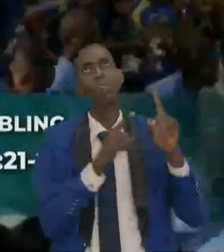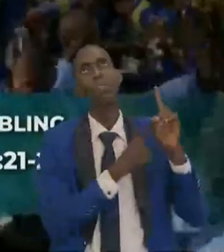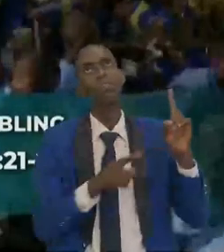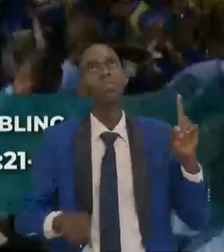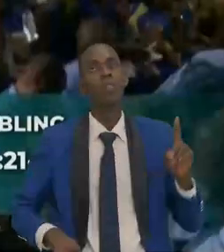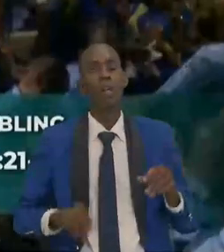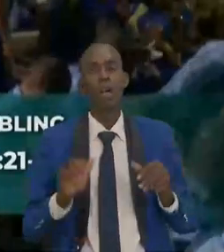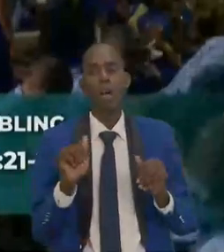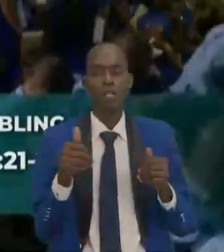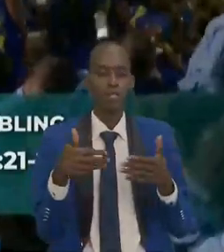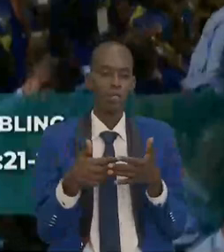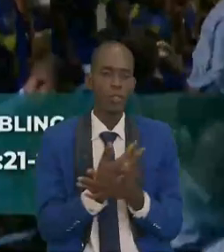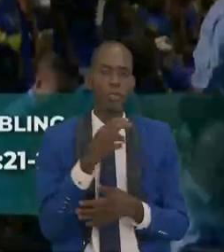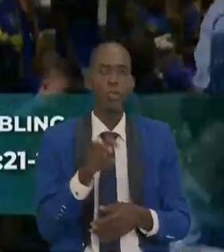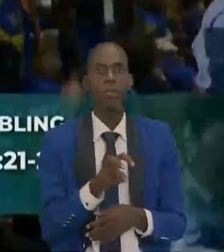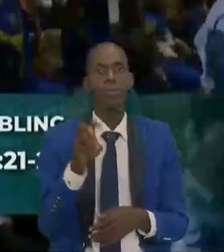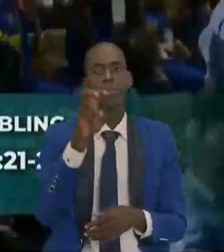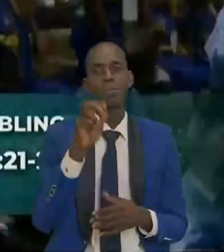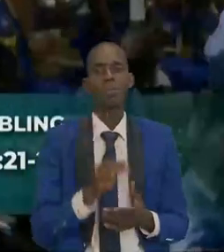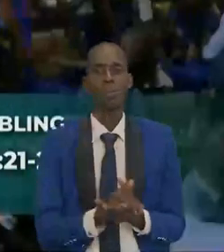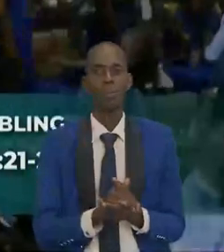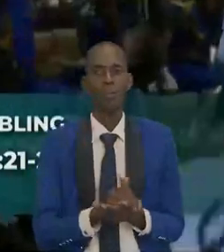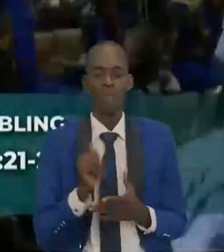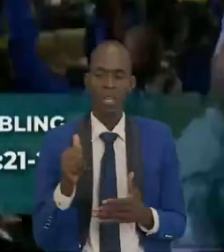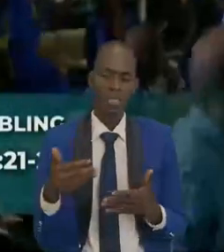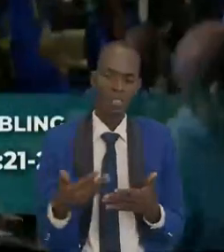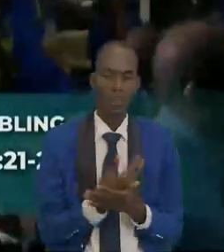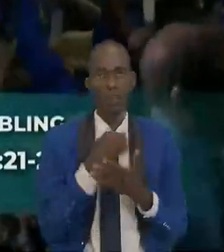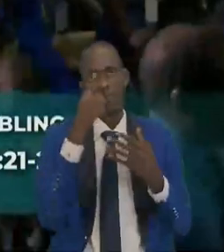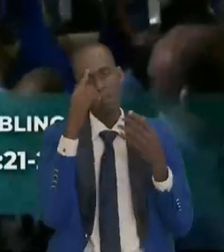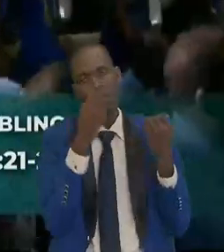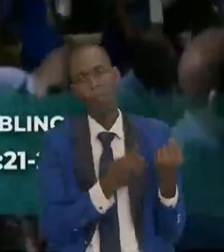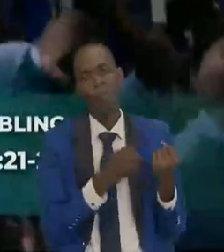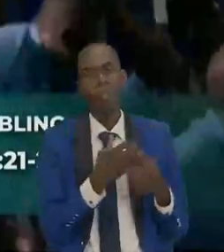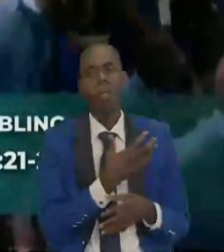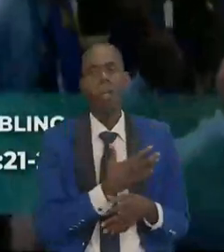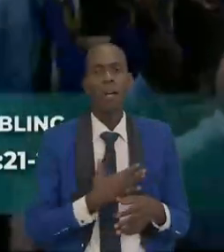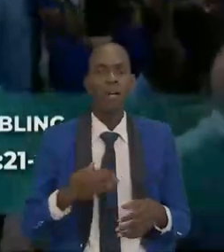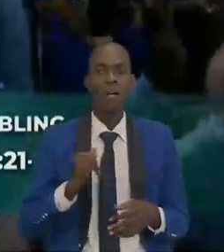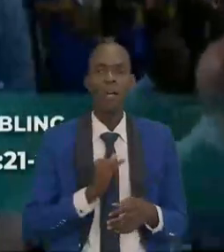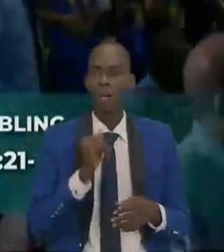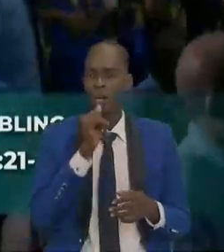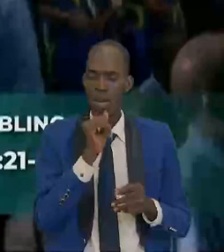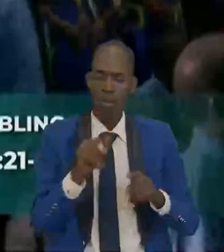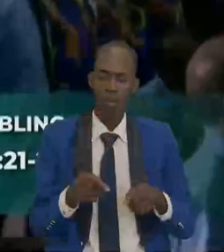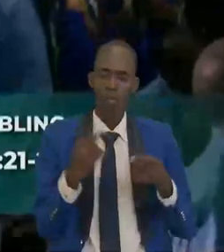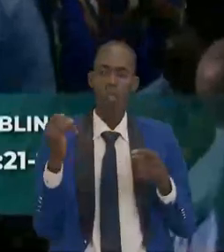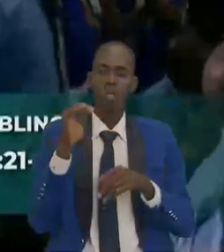un nouveau voyage, une nouvelle foi, et je